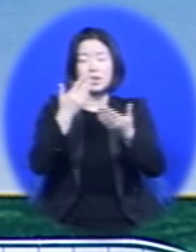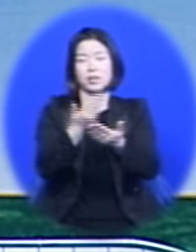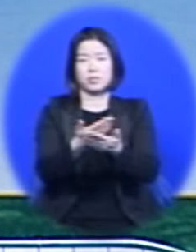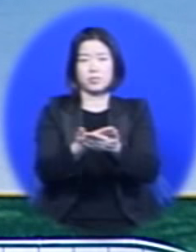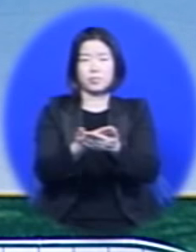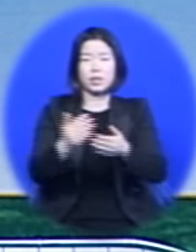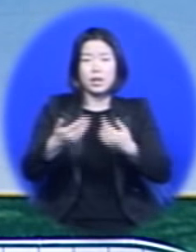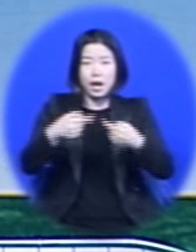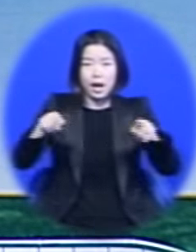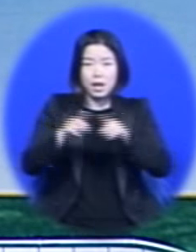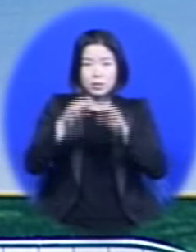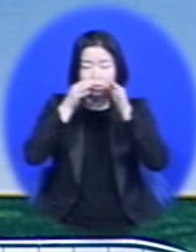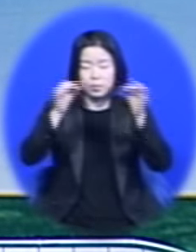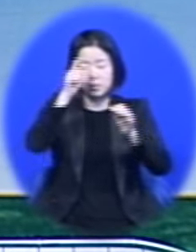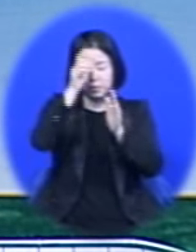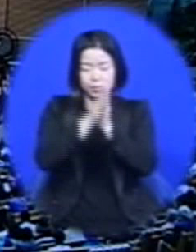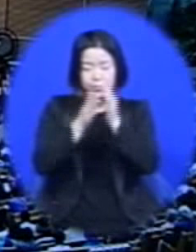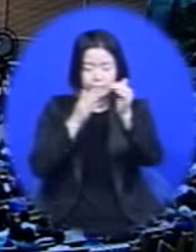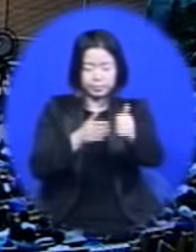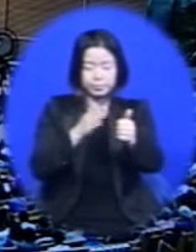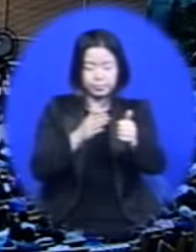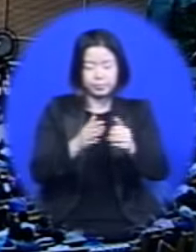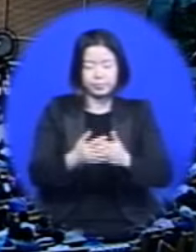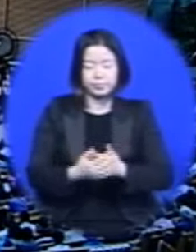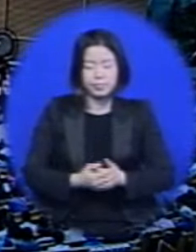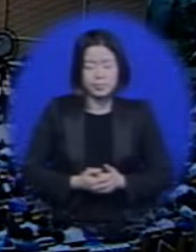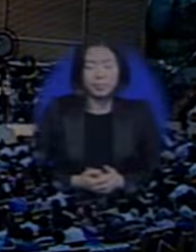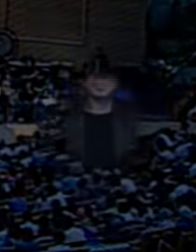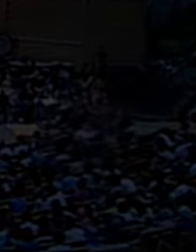우리 다같이 통성으로 기도하겠습니다. 은혜와 사랑이 충만하신 아버지 하나님.